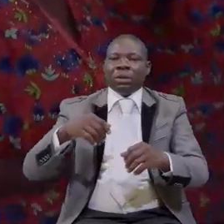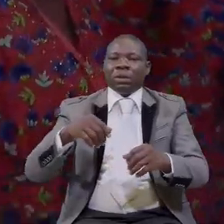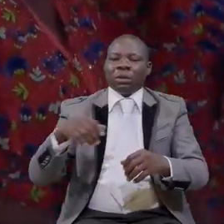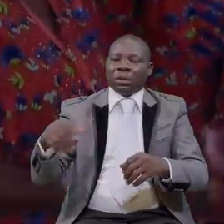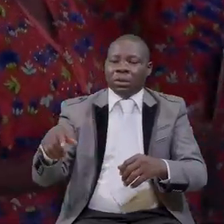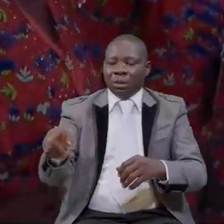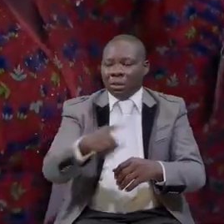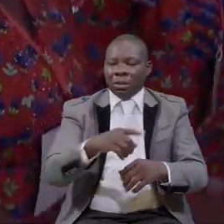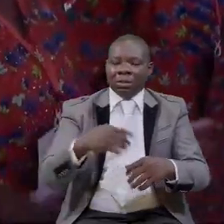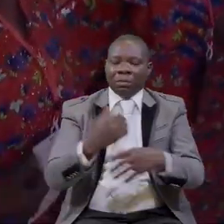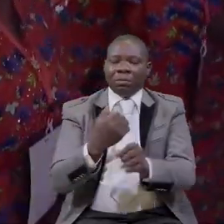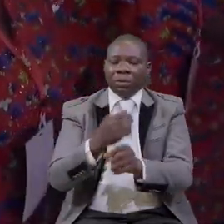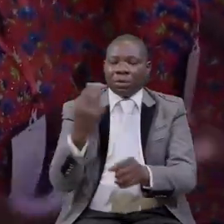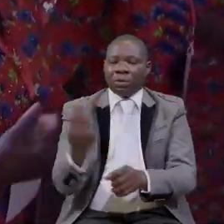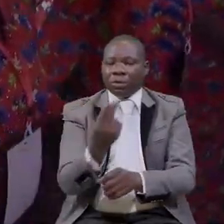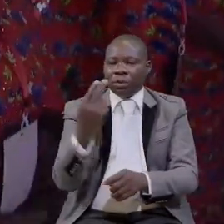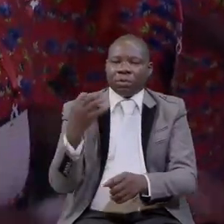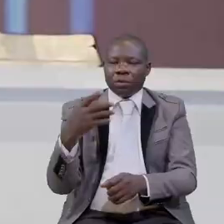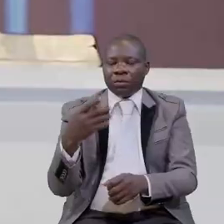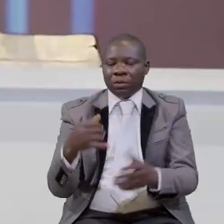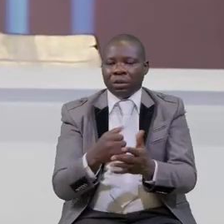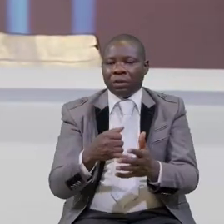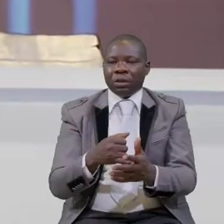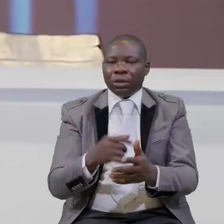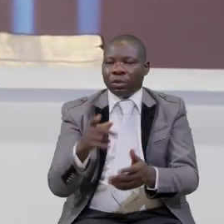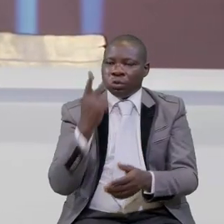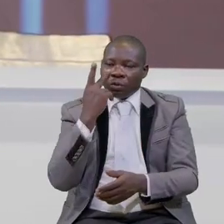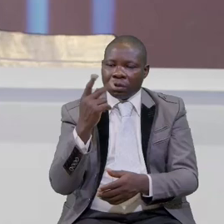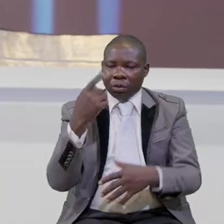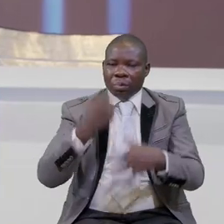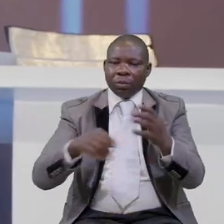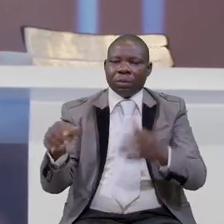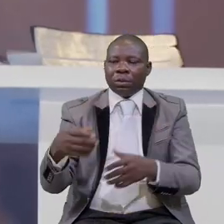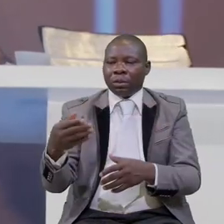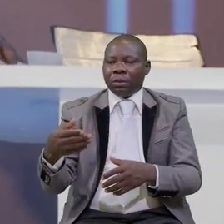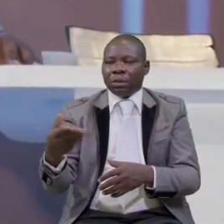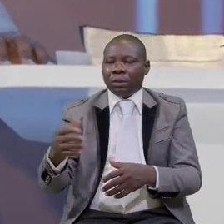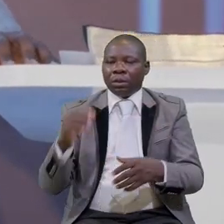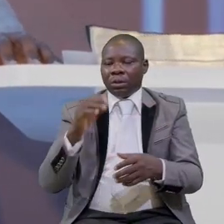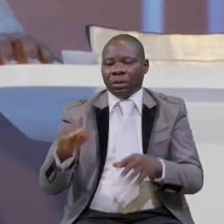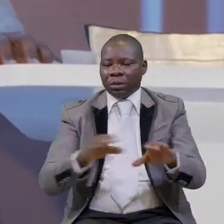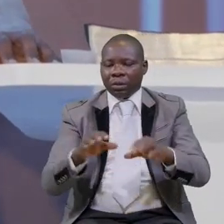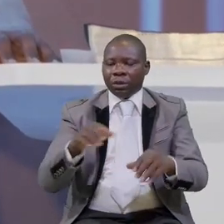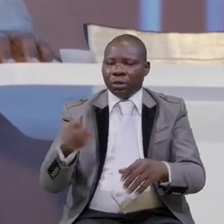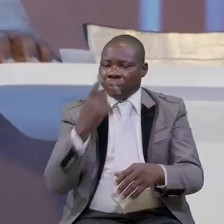ils ont utilisé l'onction. Et c'est ce qu'ils ont fait. Voici comment ils ont